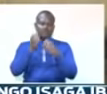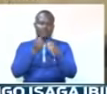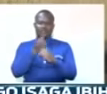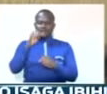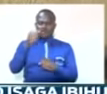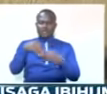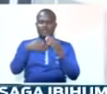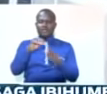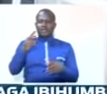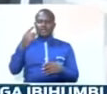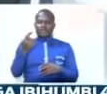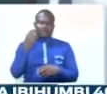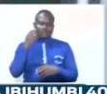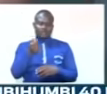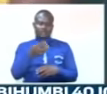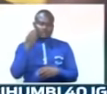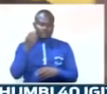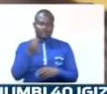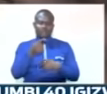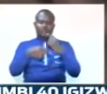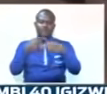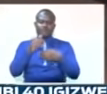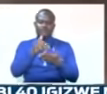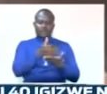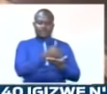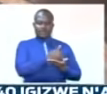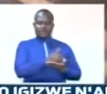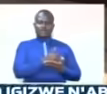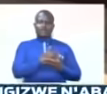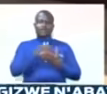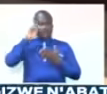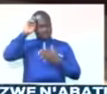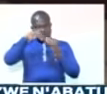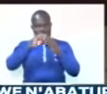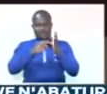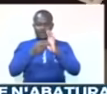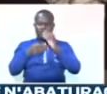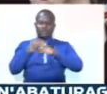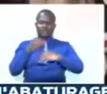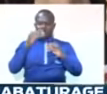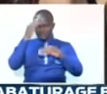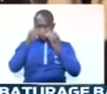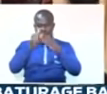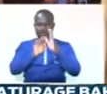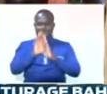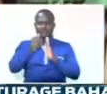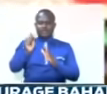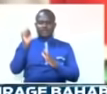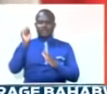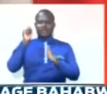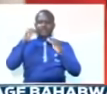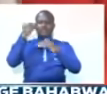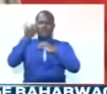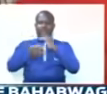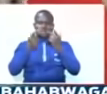amafaranga 21,000 buri kwezi. Yakomeje kuzigama atekereza umushinga w'ubucuruzi kugira ngo yiteze imbere. Yaje